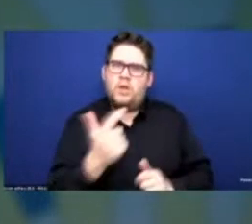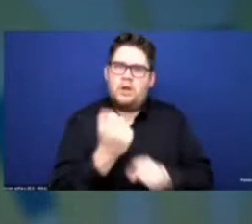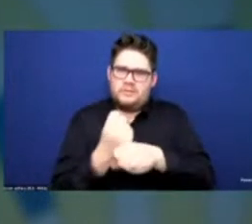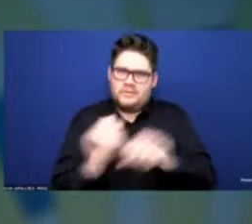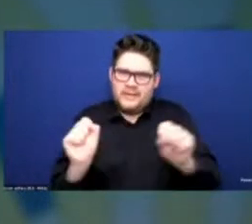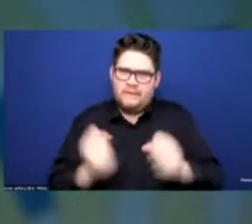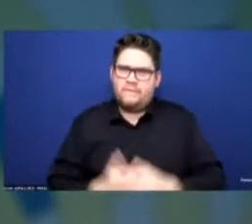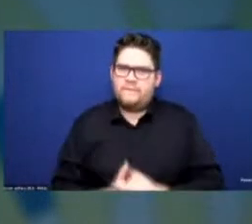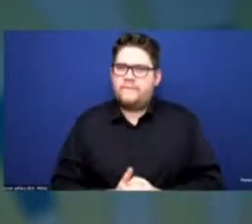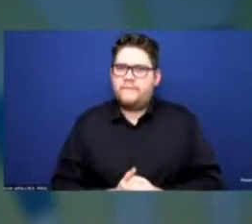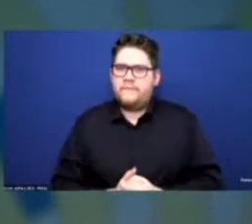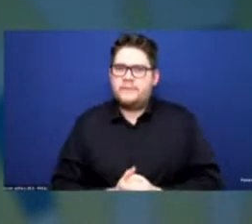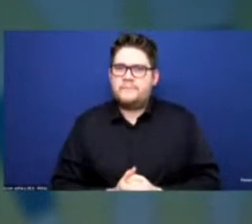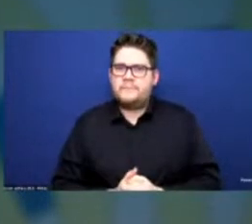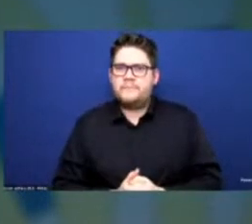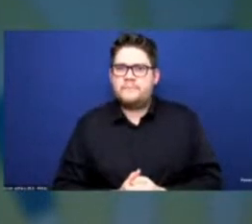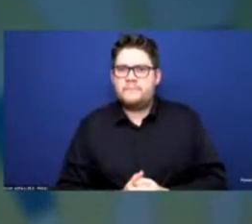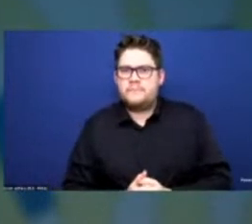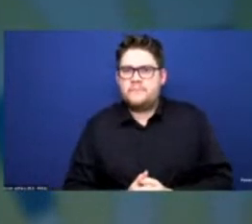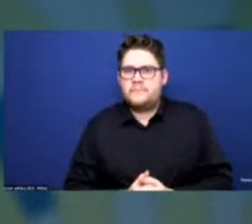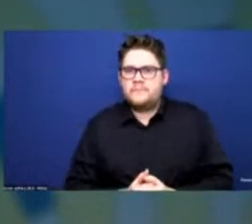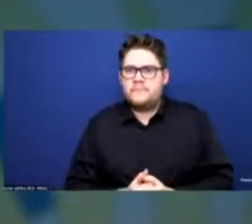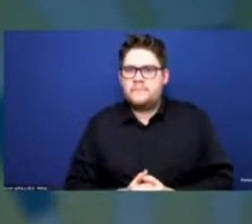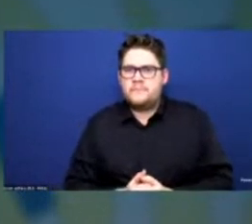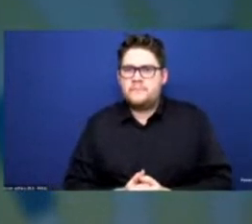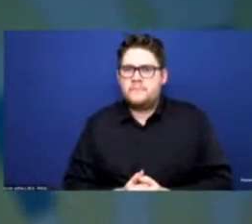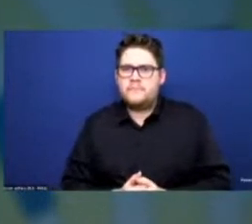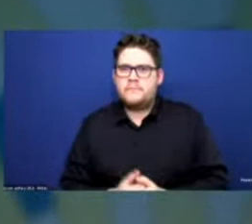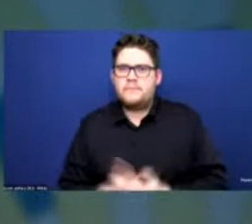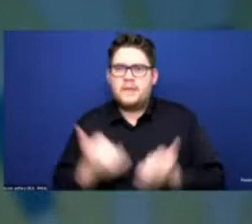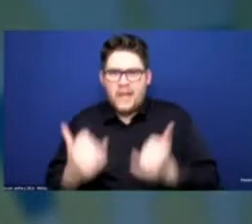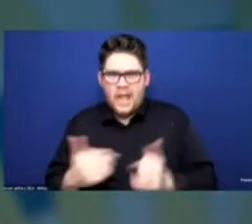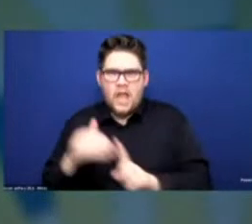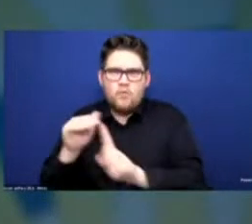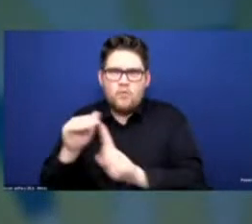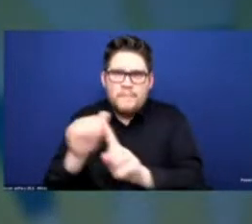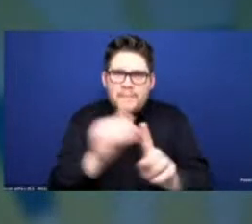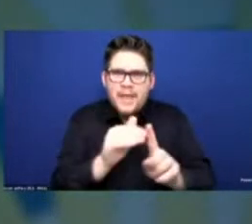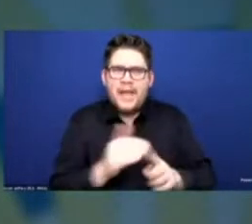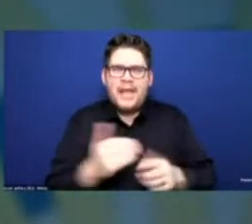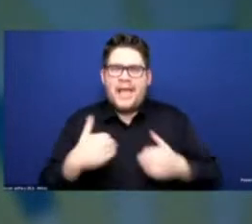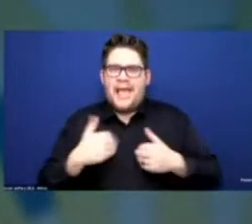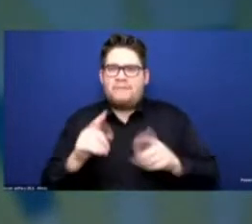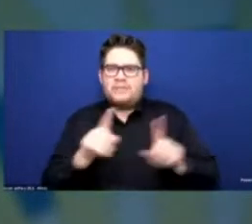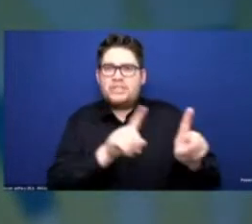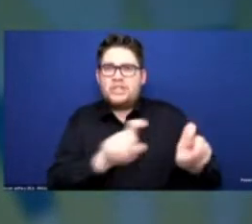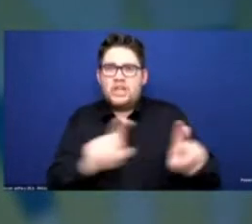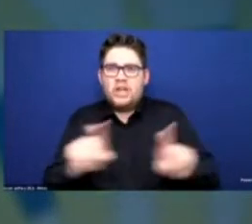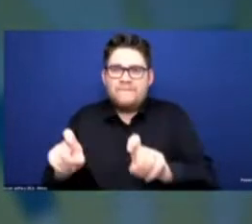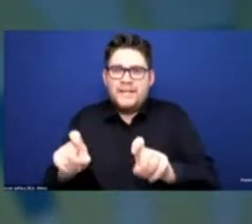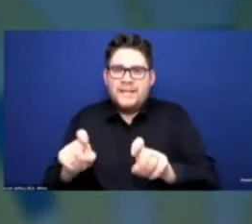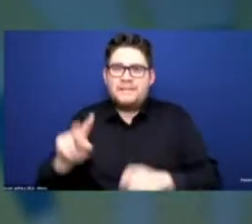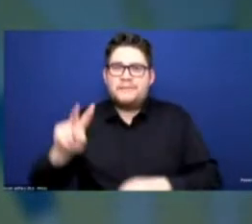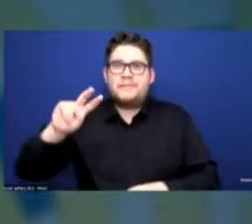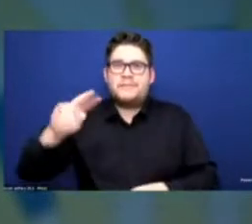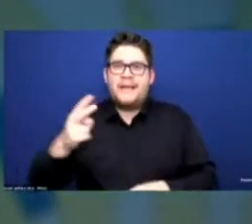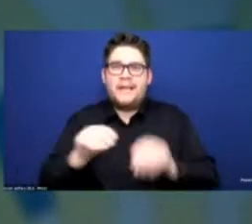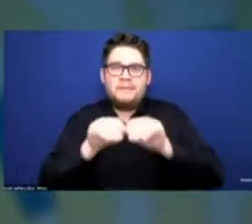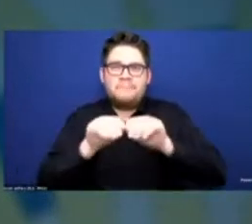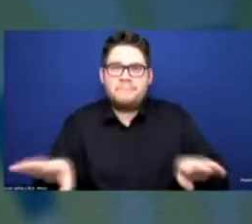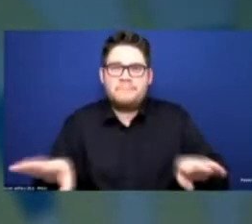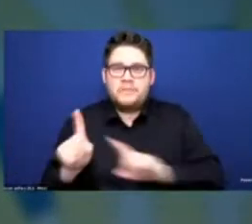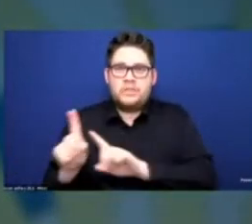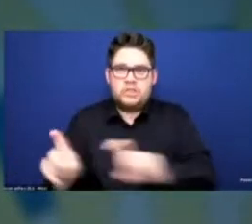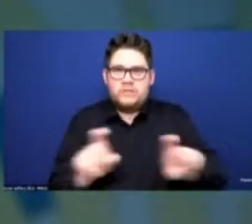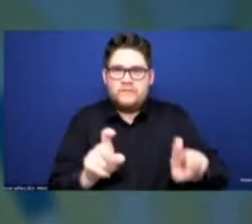remind 如 people 果你 that we 正 do 常的 have 社交是 our 100%， population 就是你 health 天天去 survey 泡酒吧 round 的， 2 那你现 that 在 is 就 open, and 10天里面4 please, 天去泡 we've had 5 about